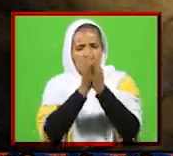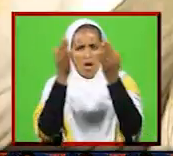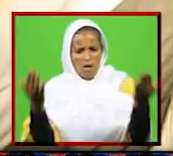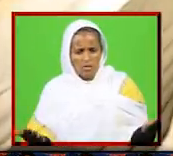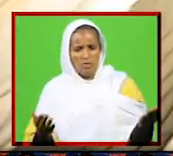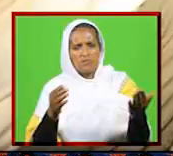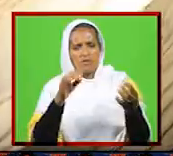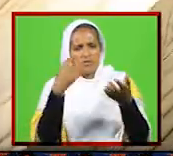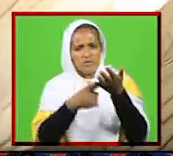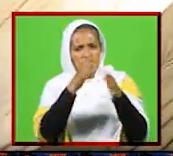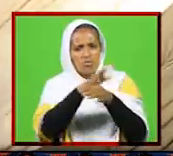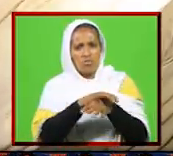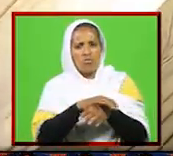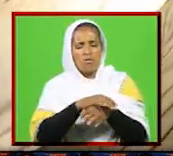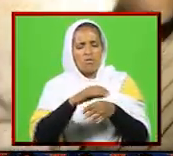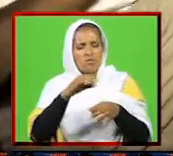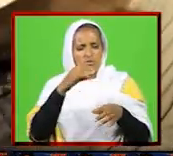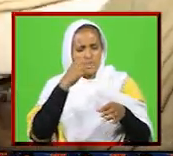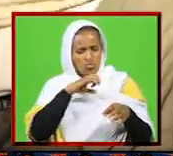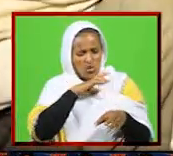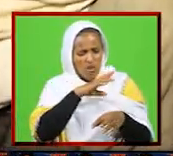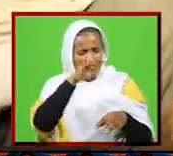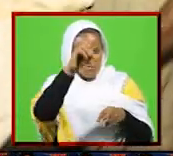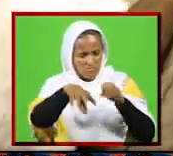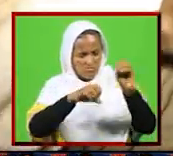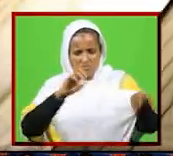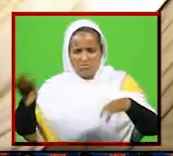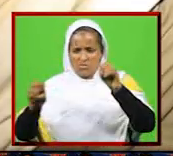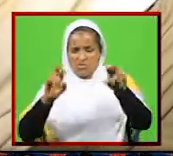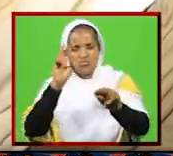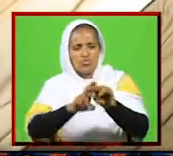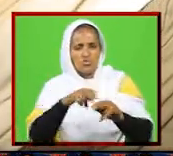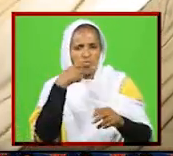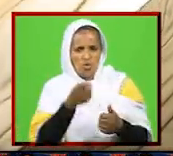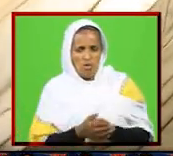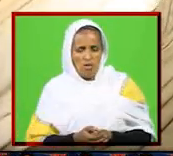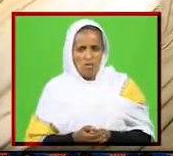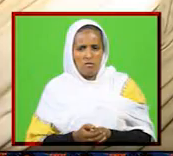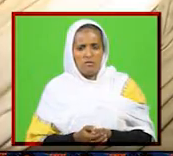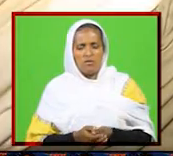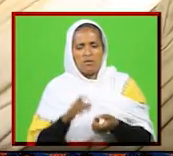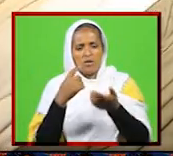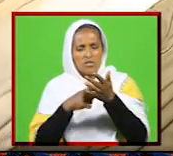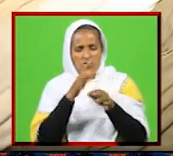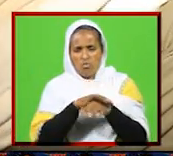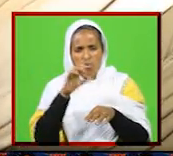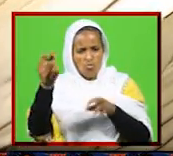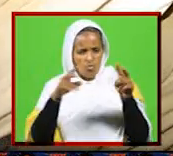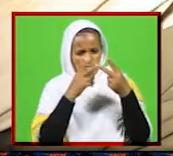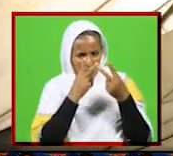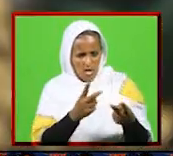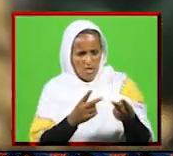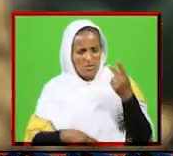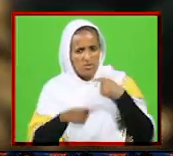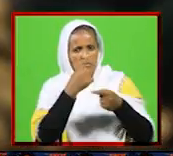ቅርሶች አሉ። ማአት ቅርስ አለ የድሮ ብራና ዳገኖቹ እነዚያ አባራው ተለብሶ እዚያ ወድቆ ቁጭ